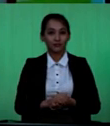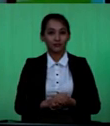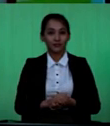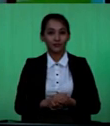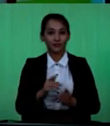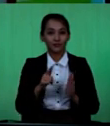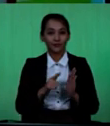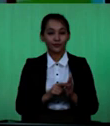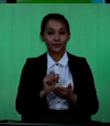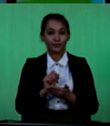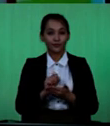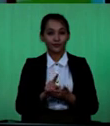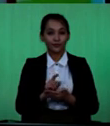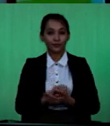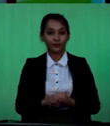7-chi masala.